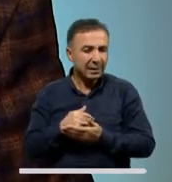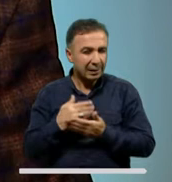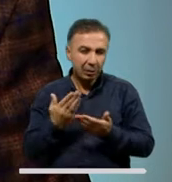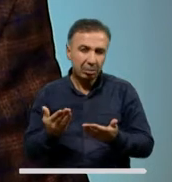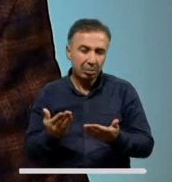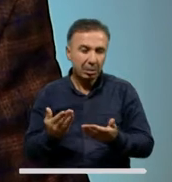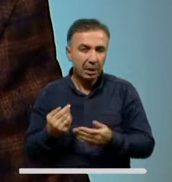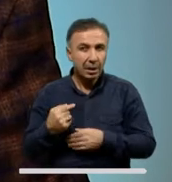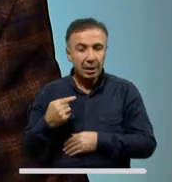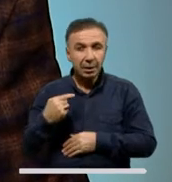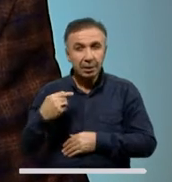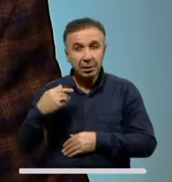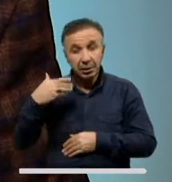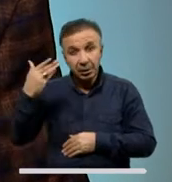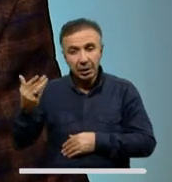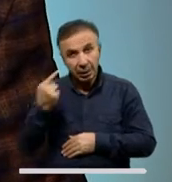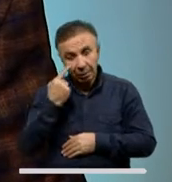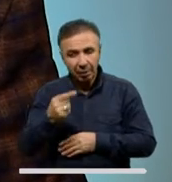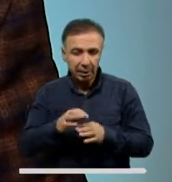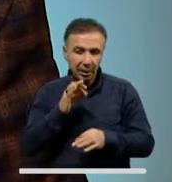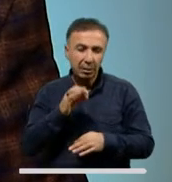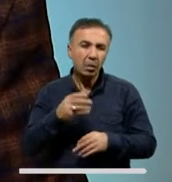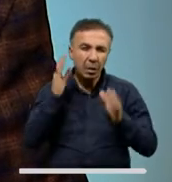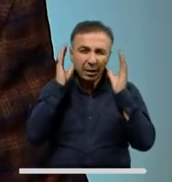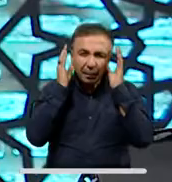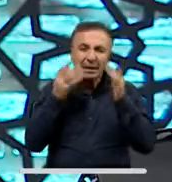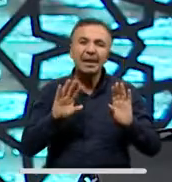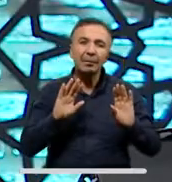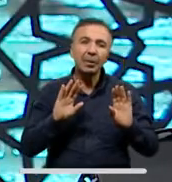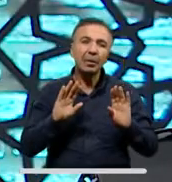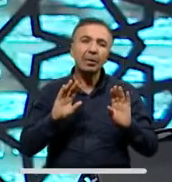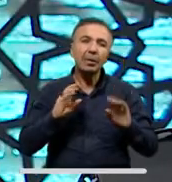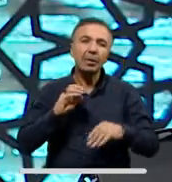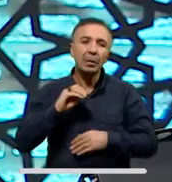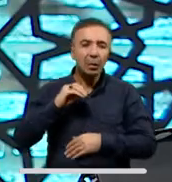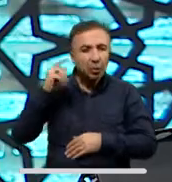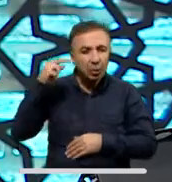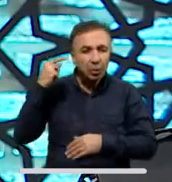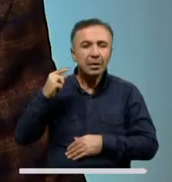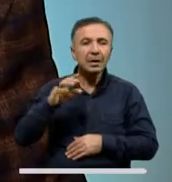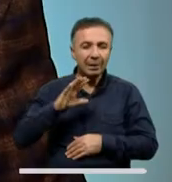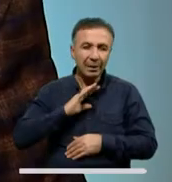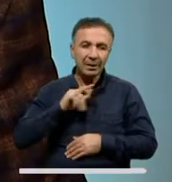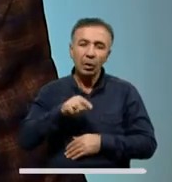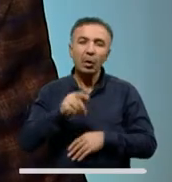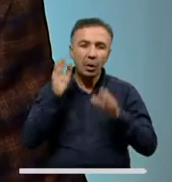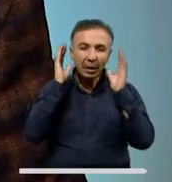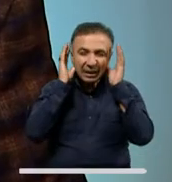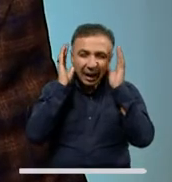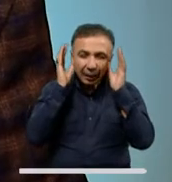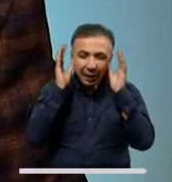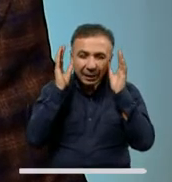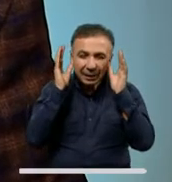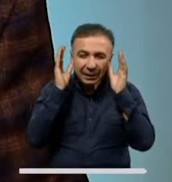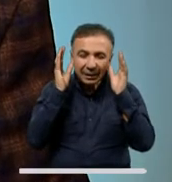dışarıdan bakan birisi ya bu namazda değil herhalde Ozan'la kapılmayacak Ozan'la kapılıyorsa o namaz olmuyor anlamına